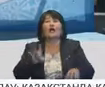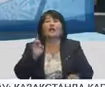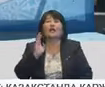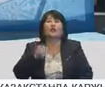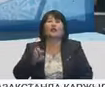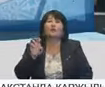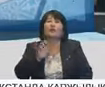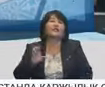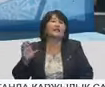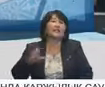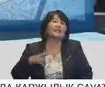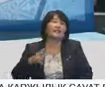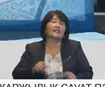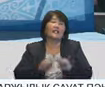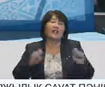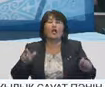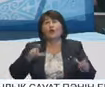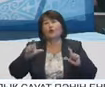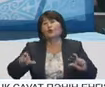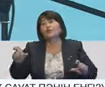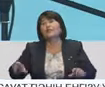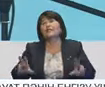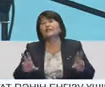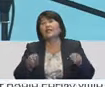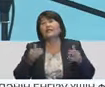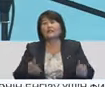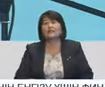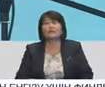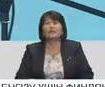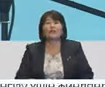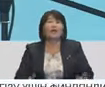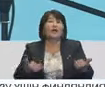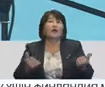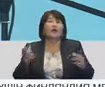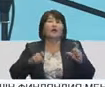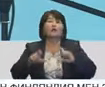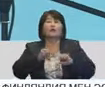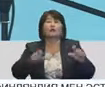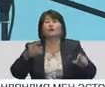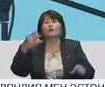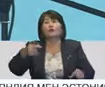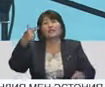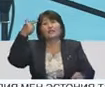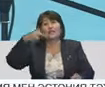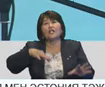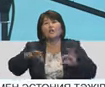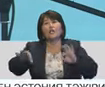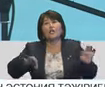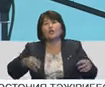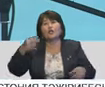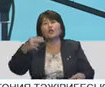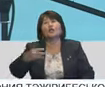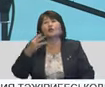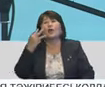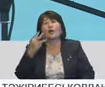Бейбіткүл Сәрсемханқызы ашып беріп студенттерге сәттілік тіледі. Қазір университетте 30 ғылыми жобаның